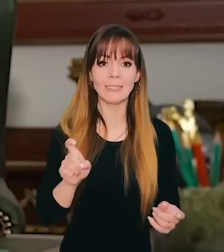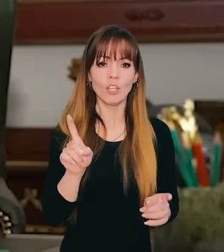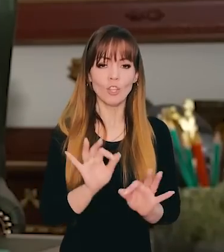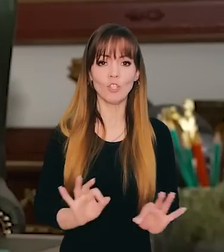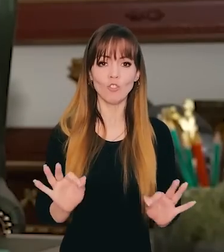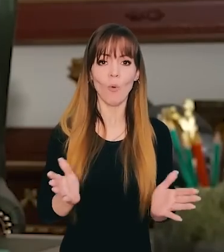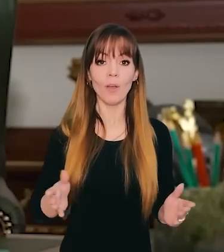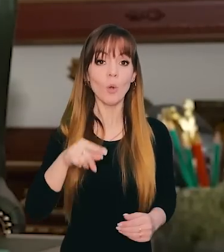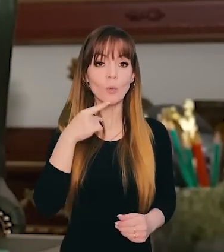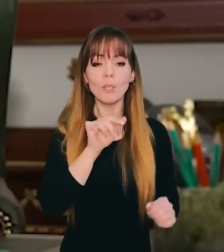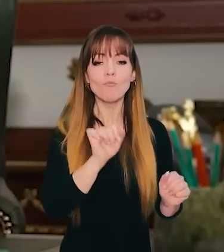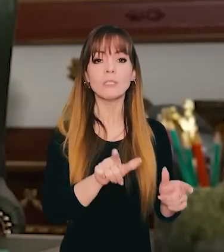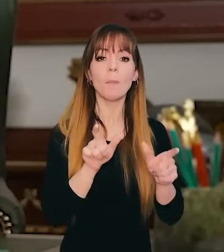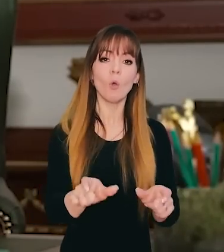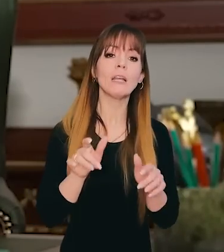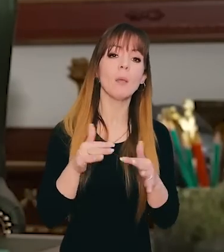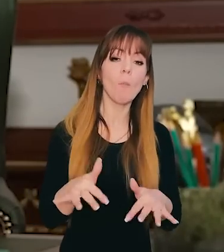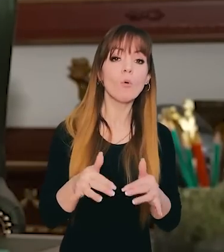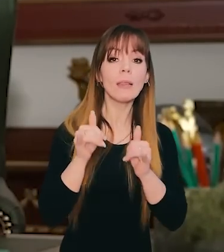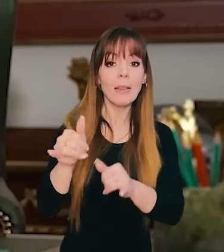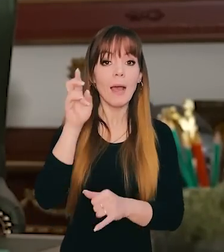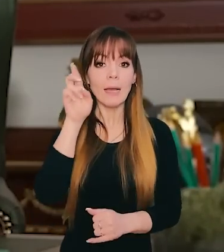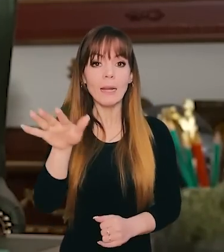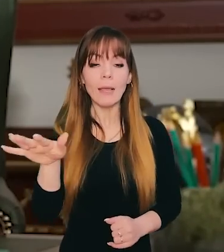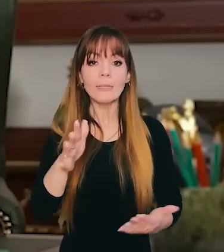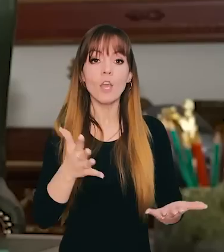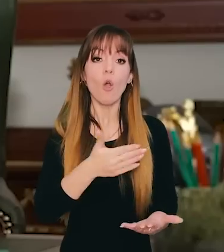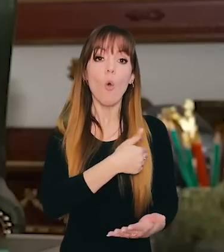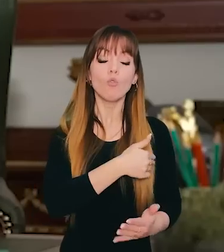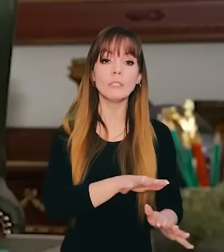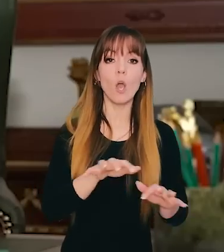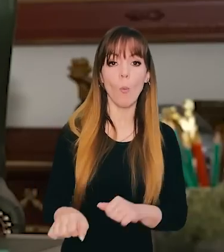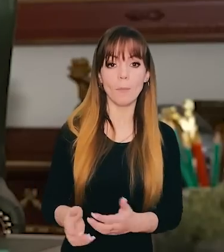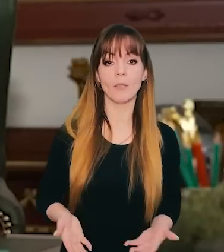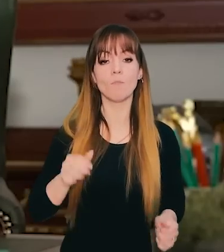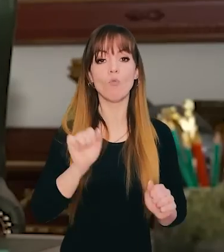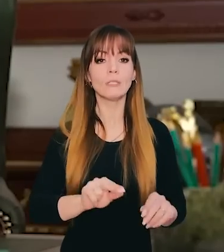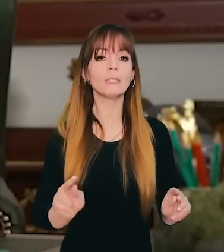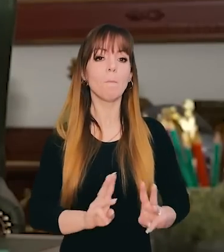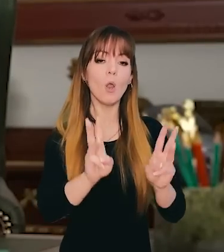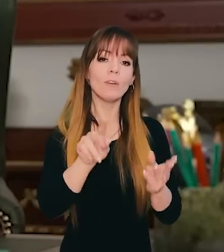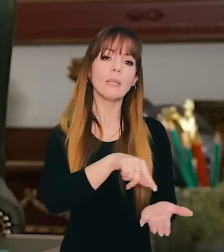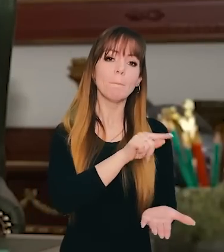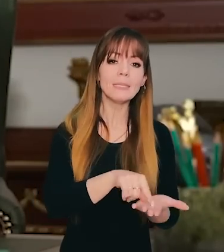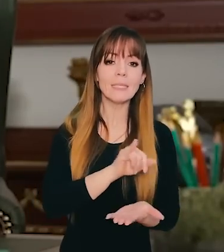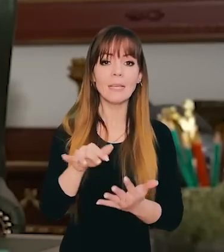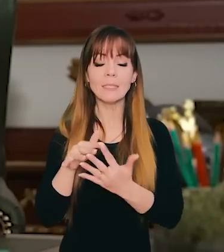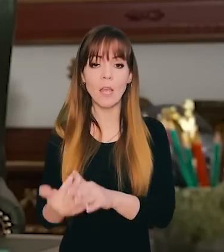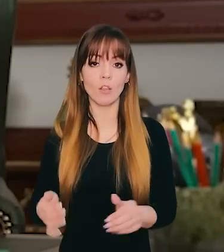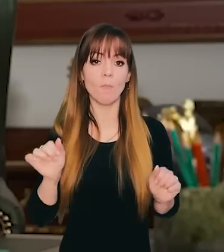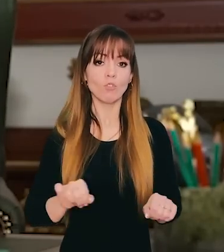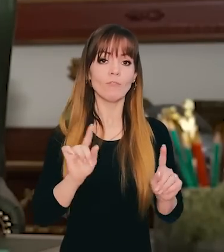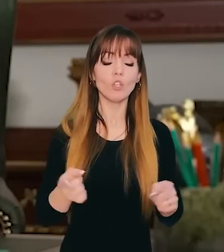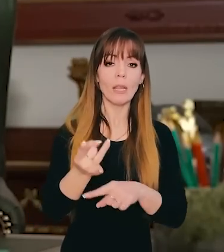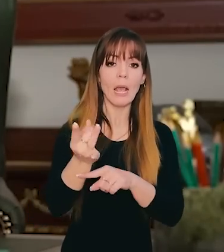буквально з нічого Росія може заблокувати море для країни яку хоче захопити може спалювати міста і